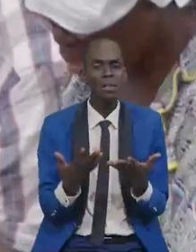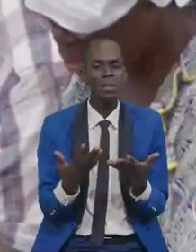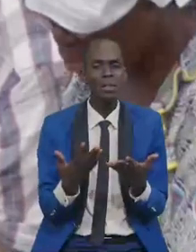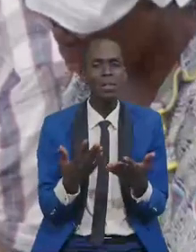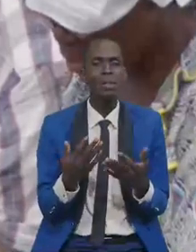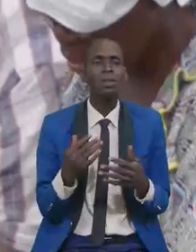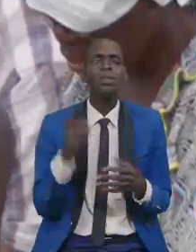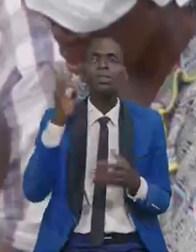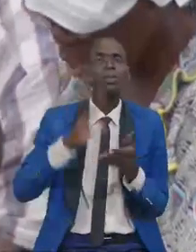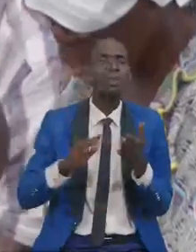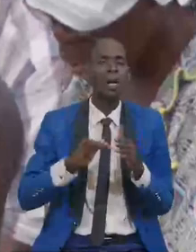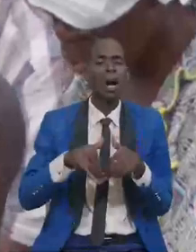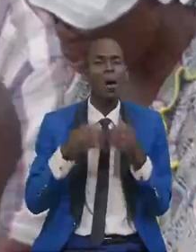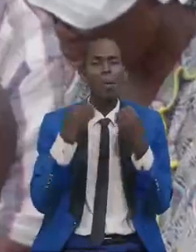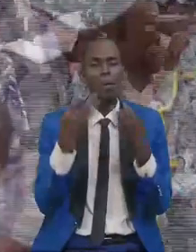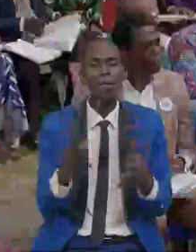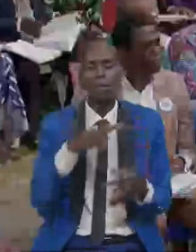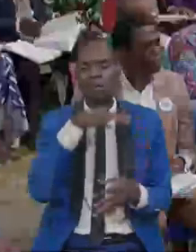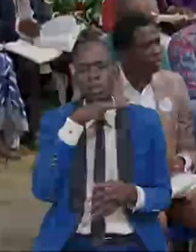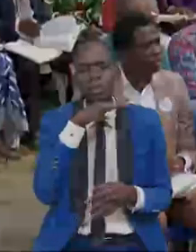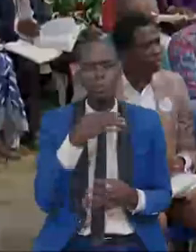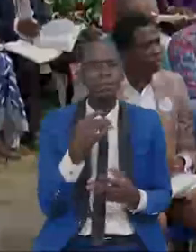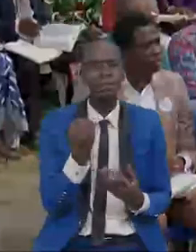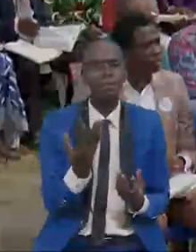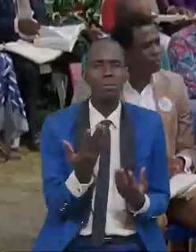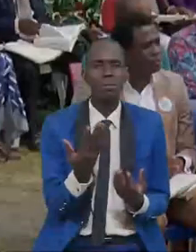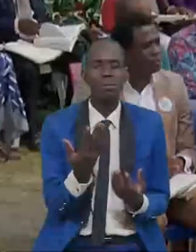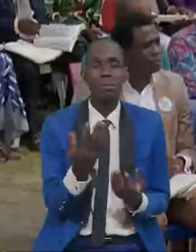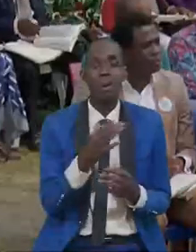d'iniquités? J'ai dit combien d'iniquités?